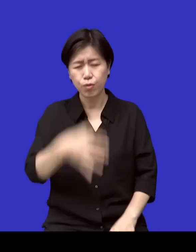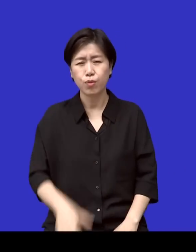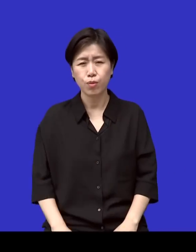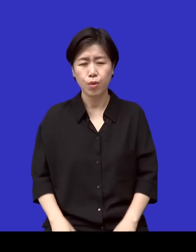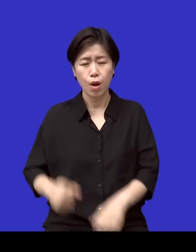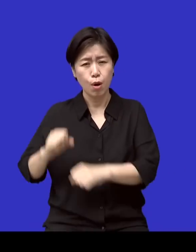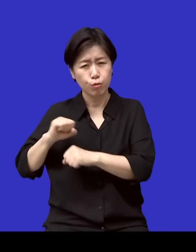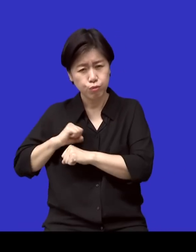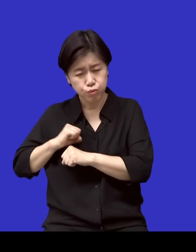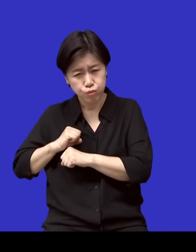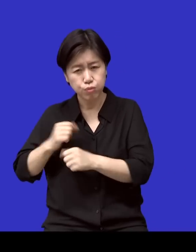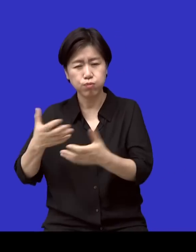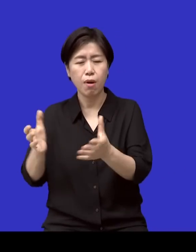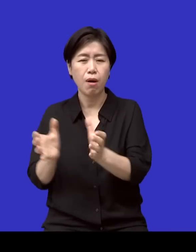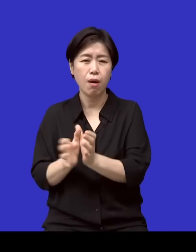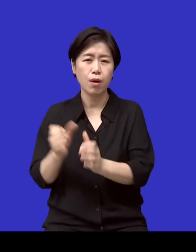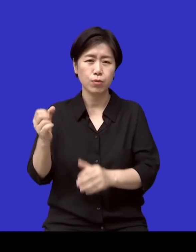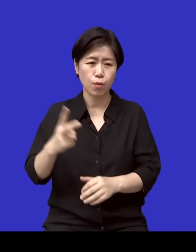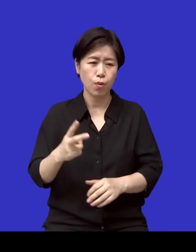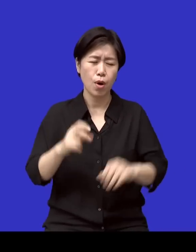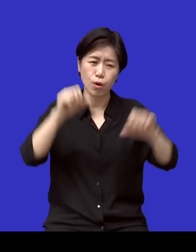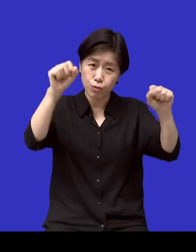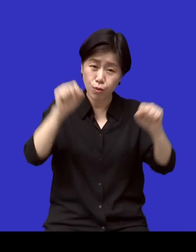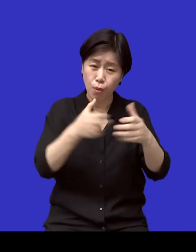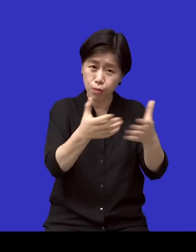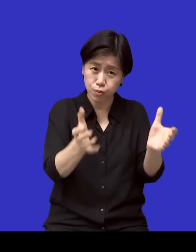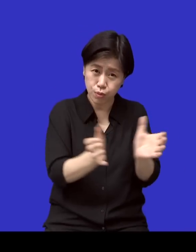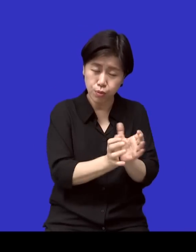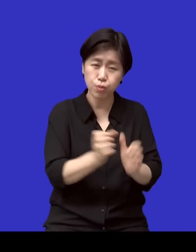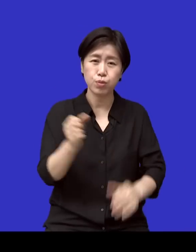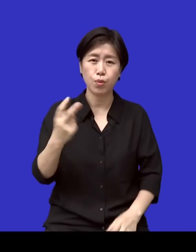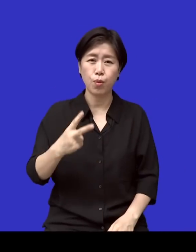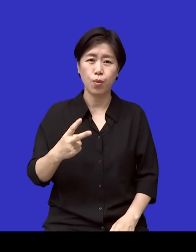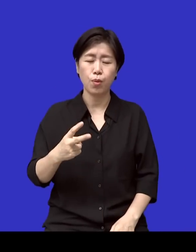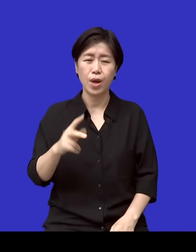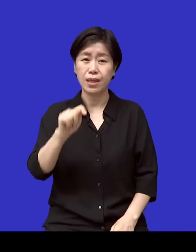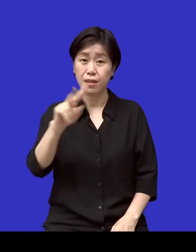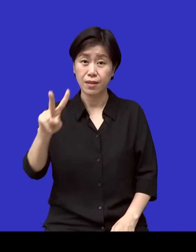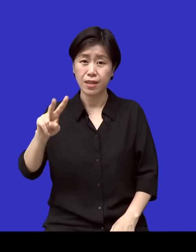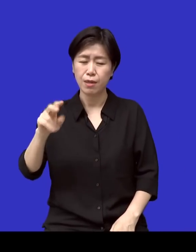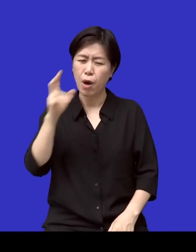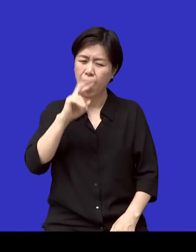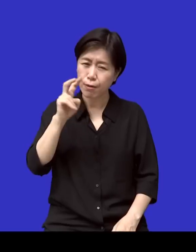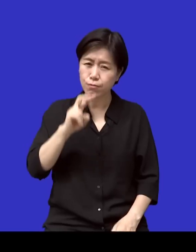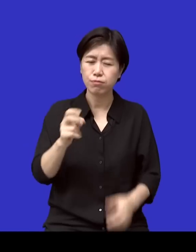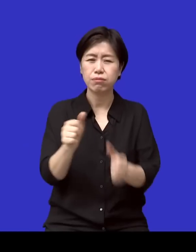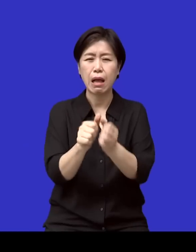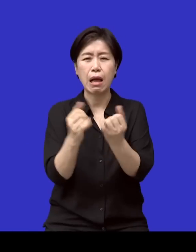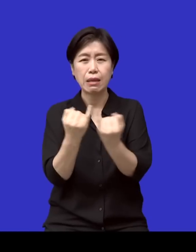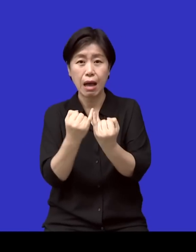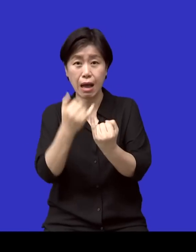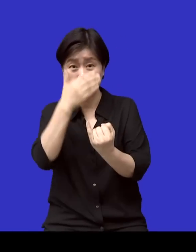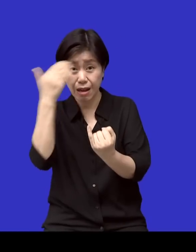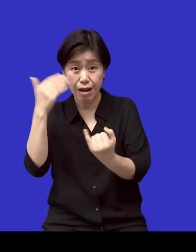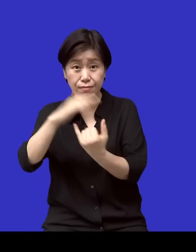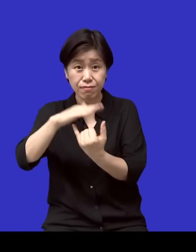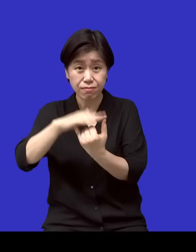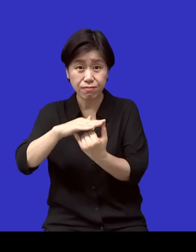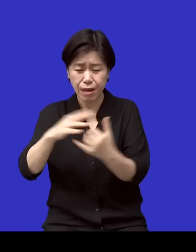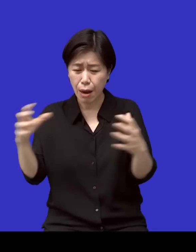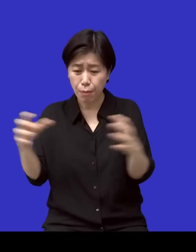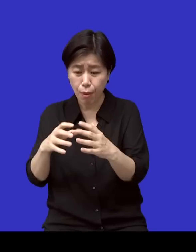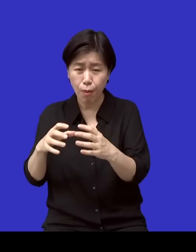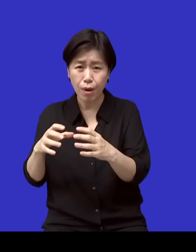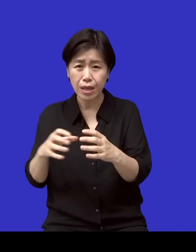사실 운동선수도 마찬가지고 또 무슨 연예인들, 아이돌 가수들이 이제 합숙 생활을 하거든요. 하면 모든 문제가 그 합숙 때문에